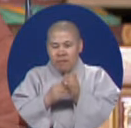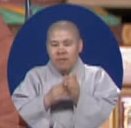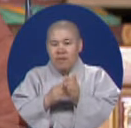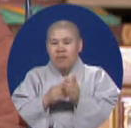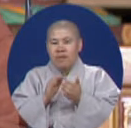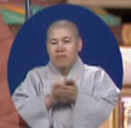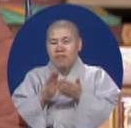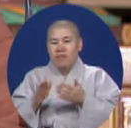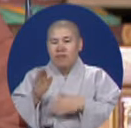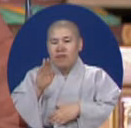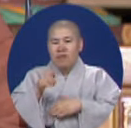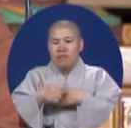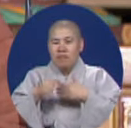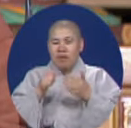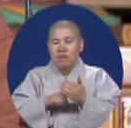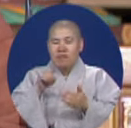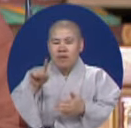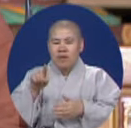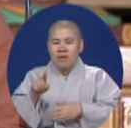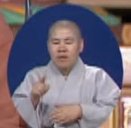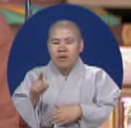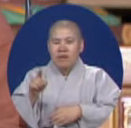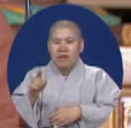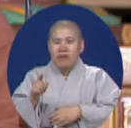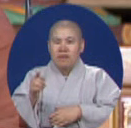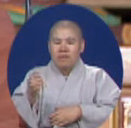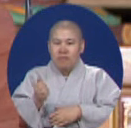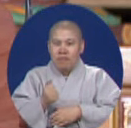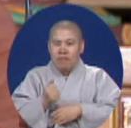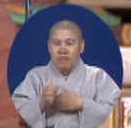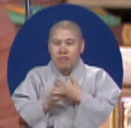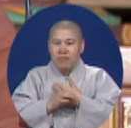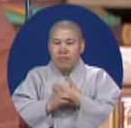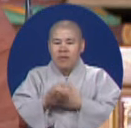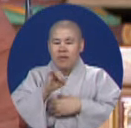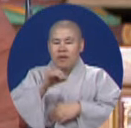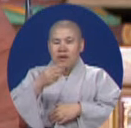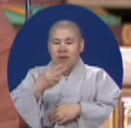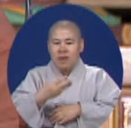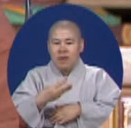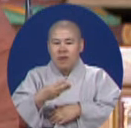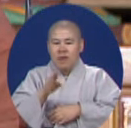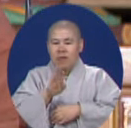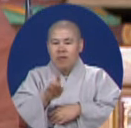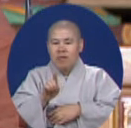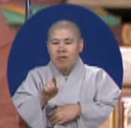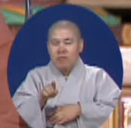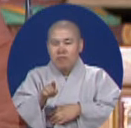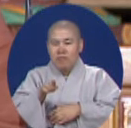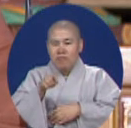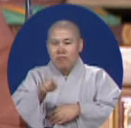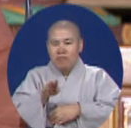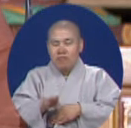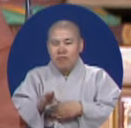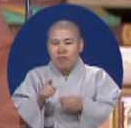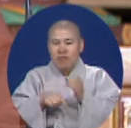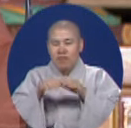그 마음 하나를 딱 챙기는 게 그게 일법수행입니다. 이게. 그러면 이